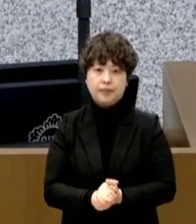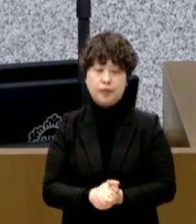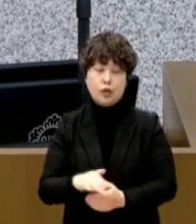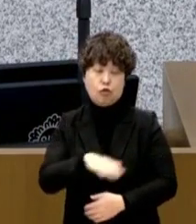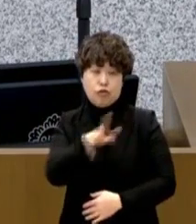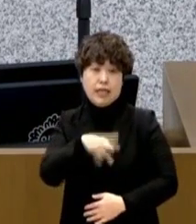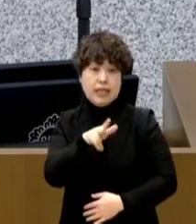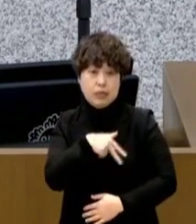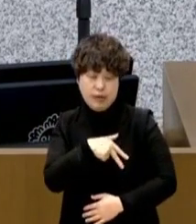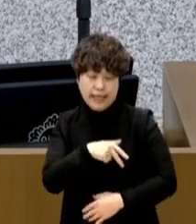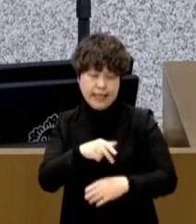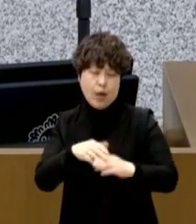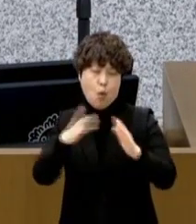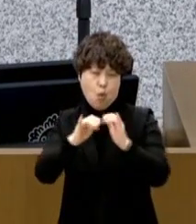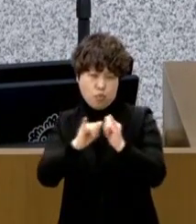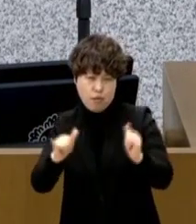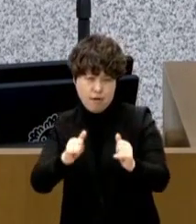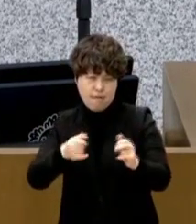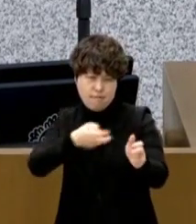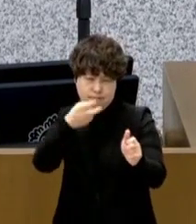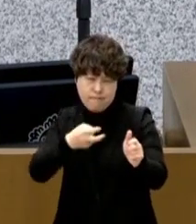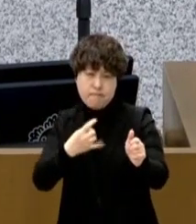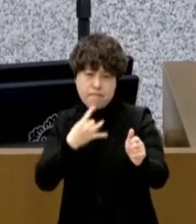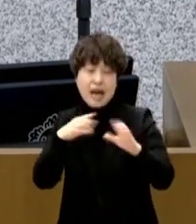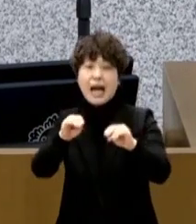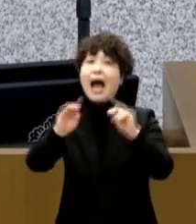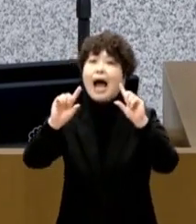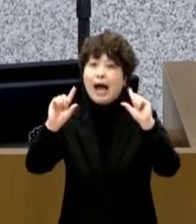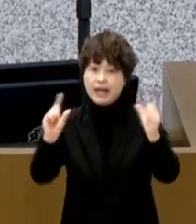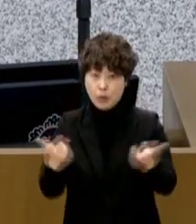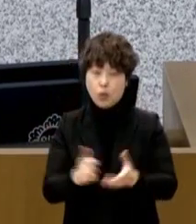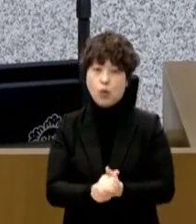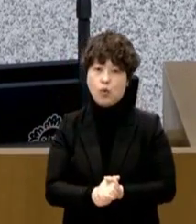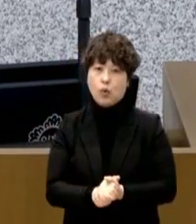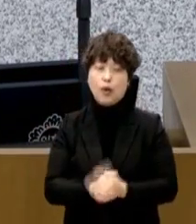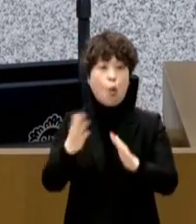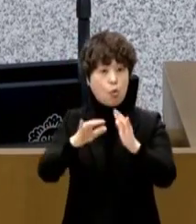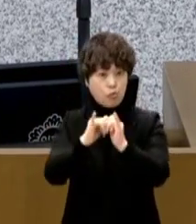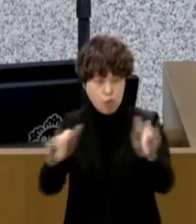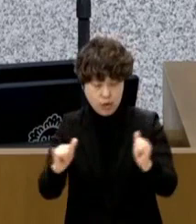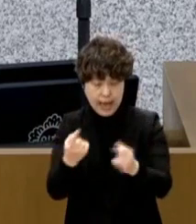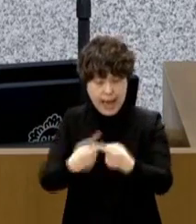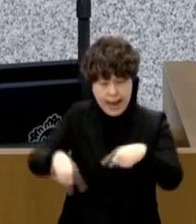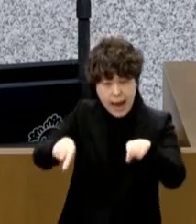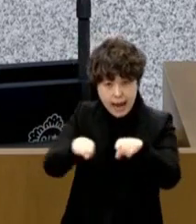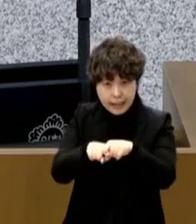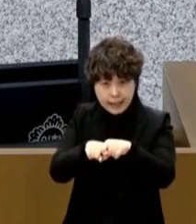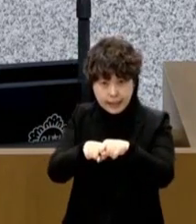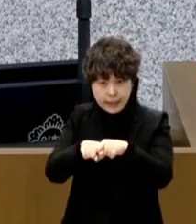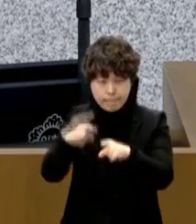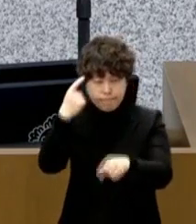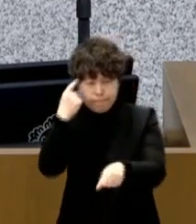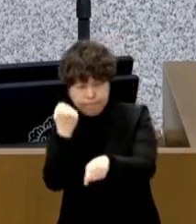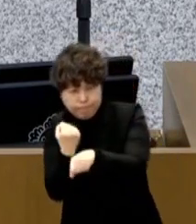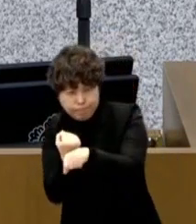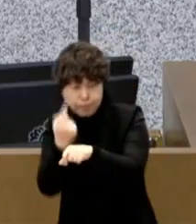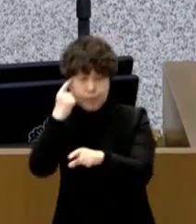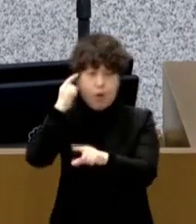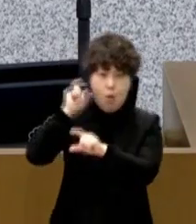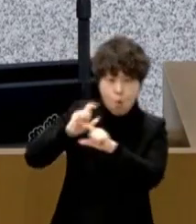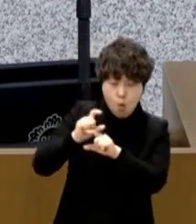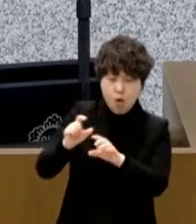경기도의회는 집행부를 견제하는 데서 그치는 것이 아니라 집행부와 머리를 맞대고 지역경제